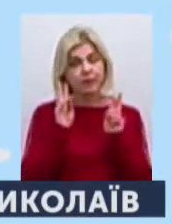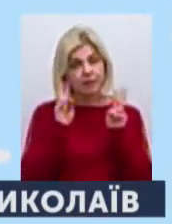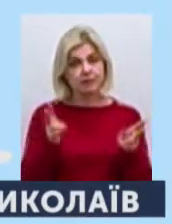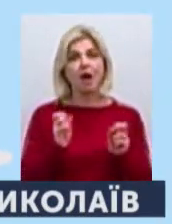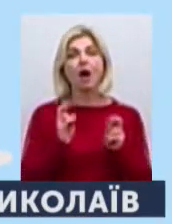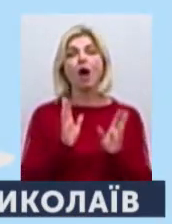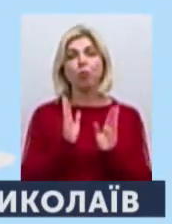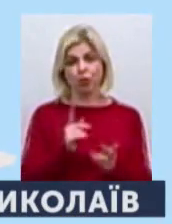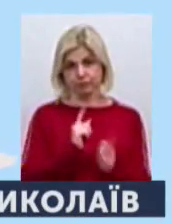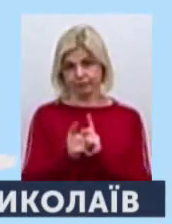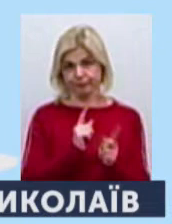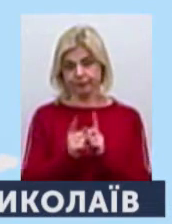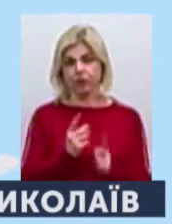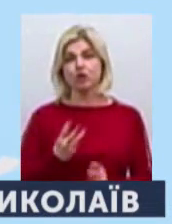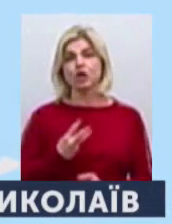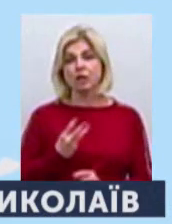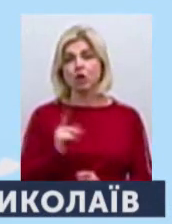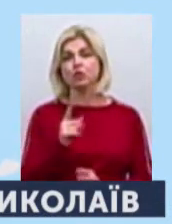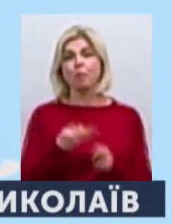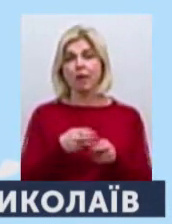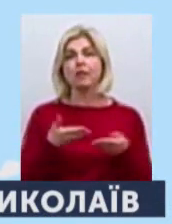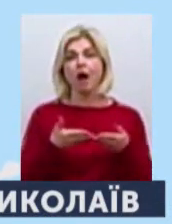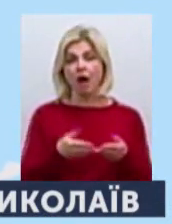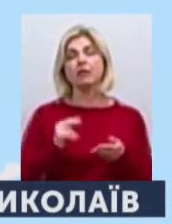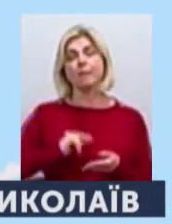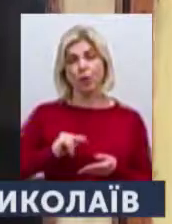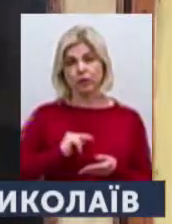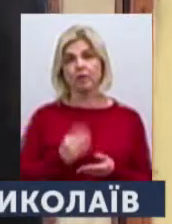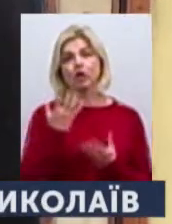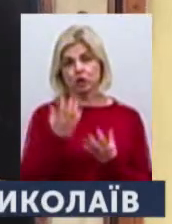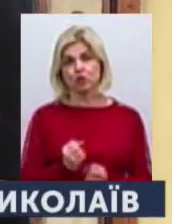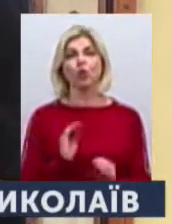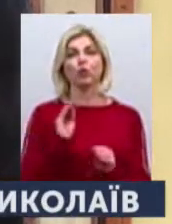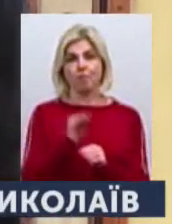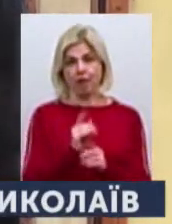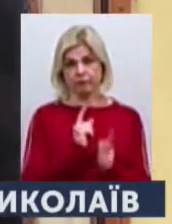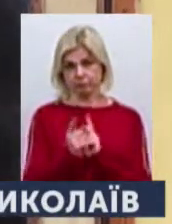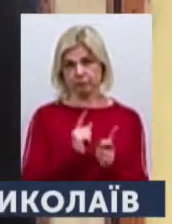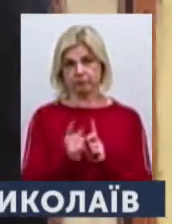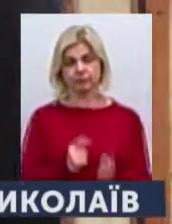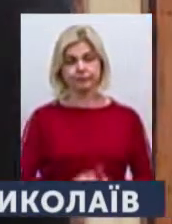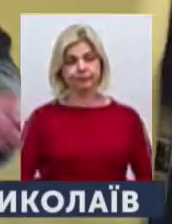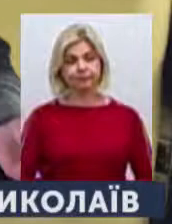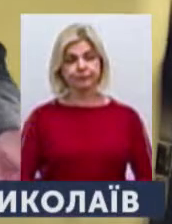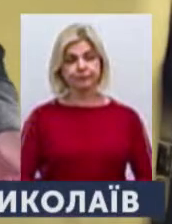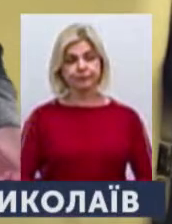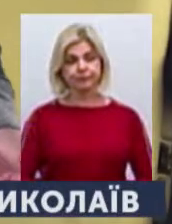ще пересуватись. Бажано, щоб цей катер ходив, можна навіть ще рейсів додати.